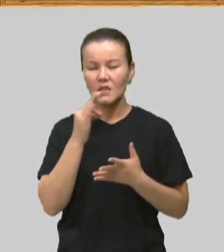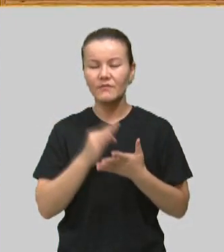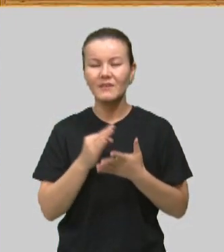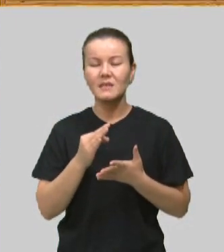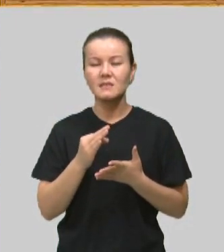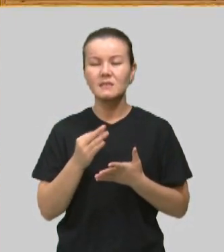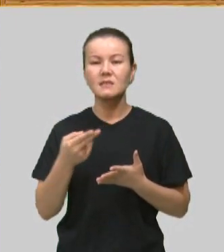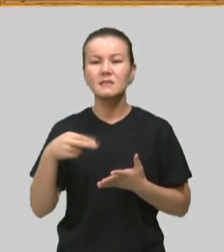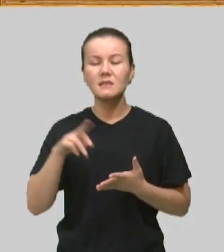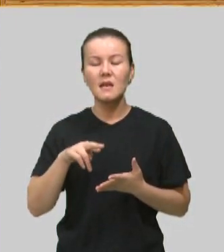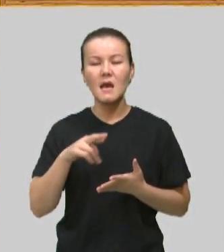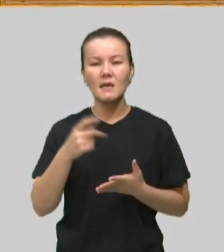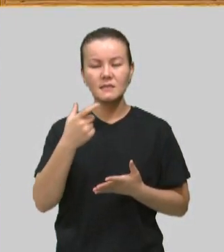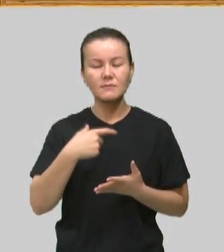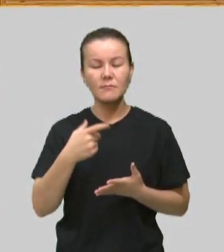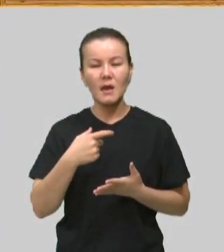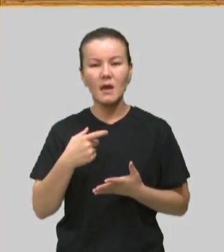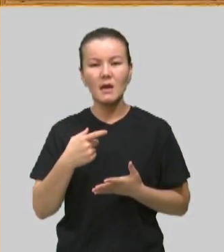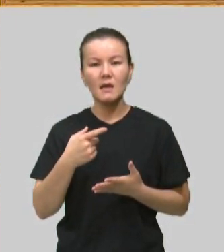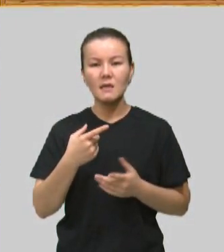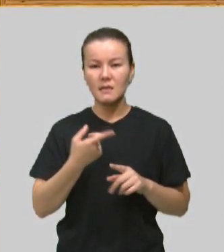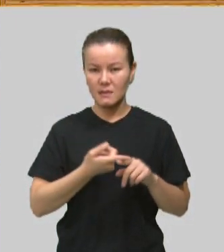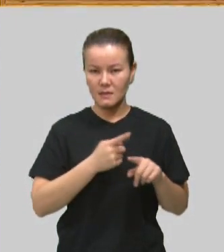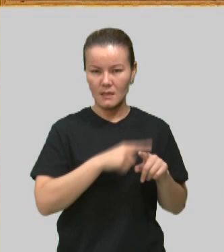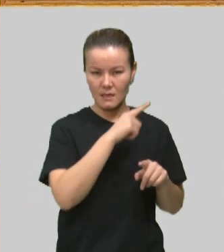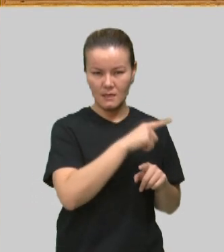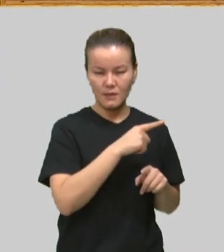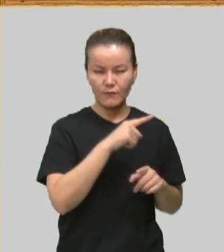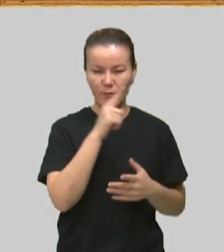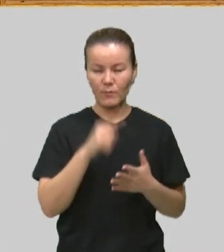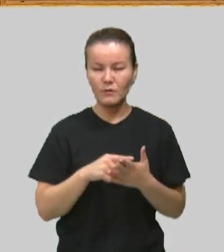Ответьте для себя на этот вопрос.